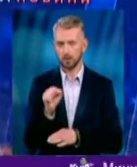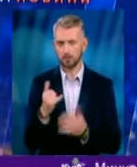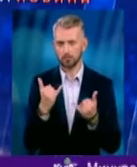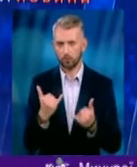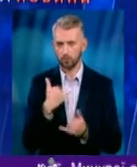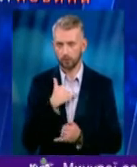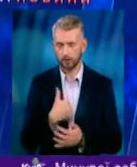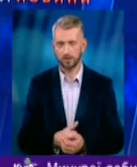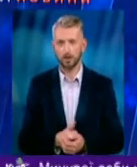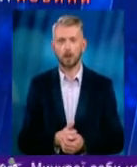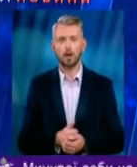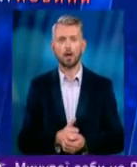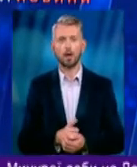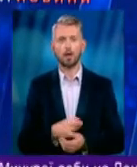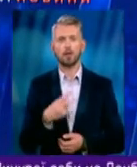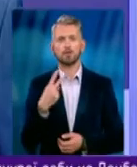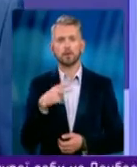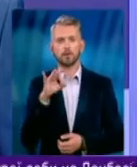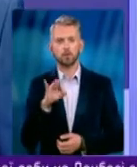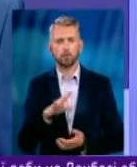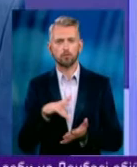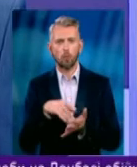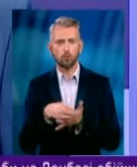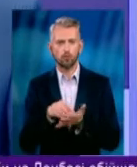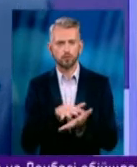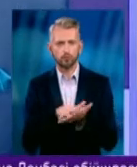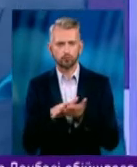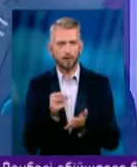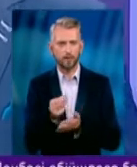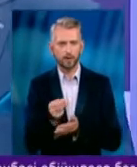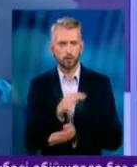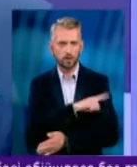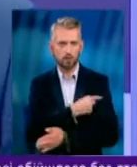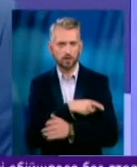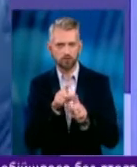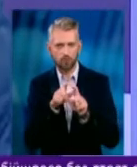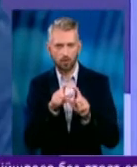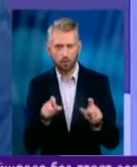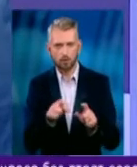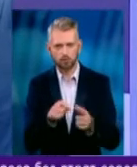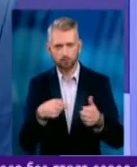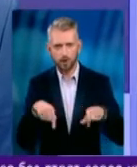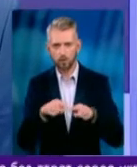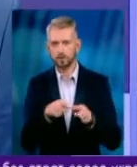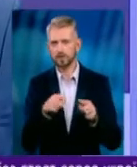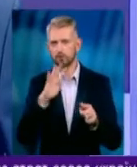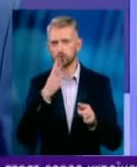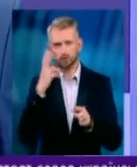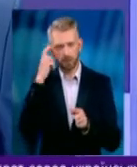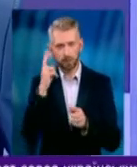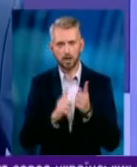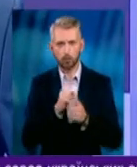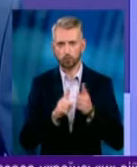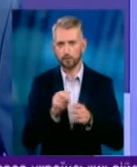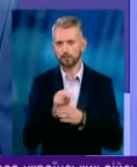в гостях. П'ята частина міського бюджету йде на фінансування медичної галузі. За 4 роки в Києві реконструювали та